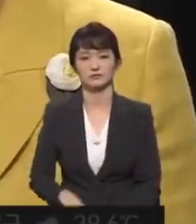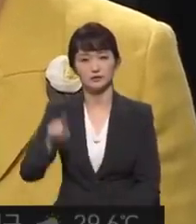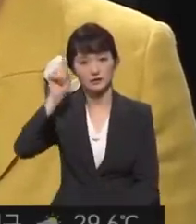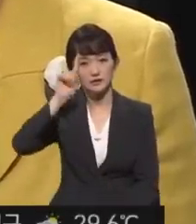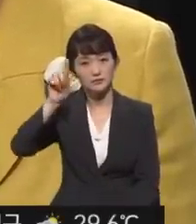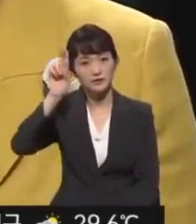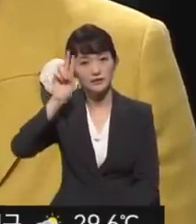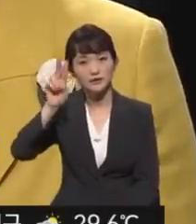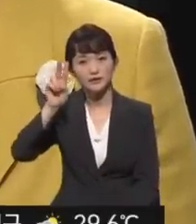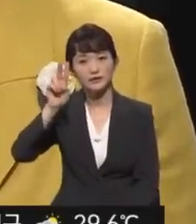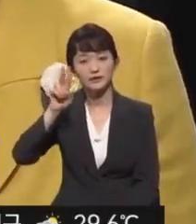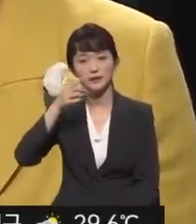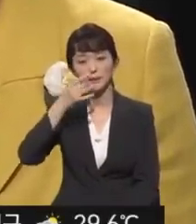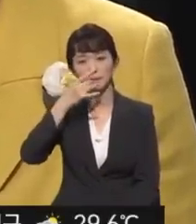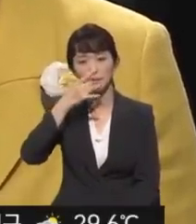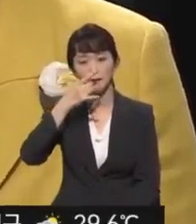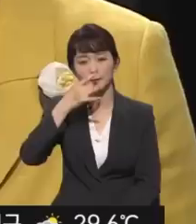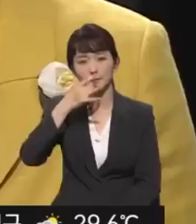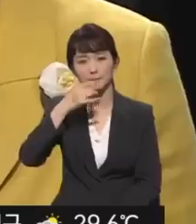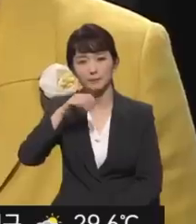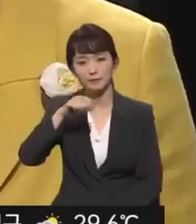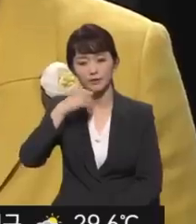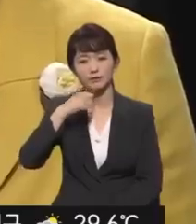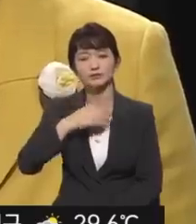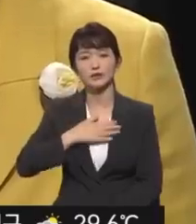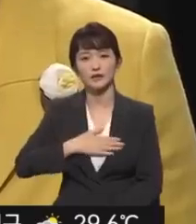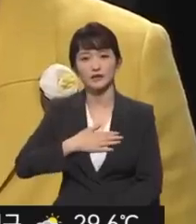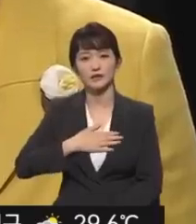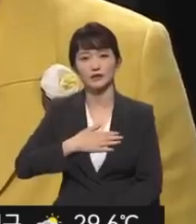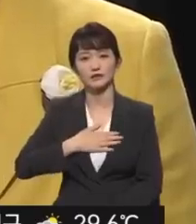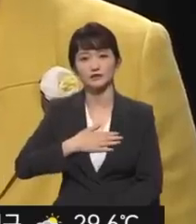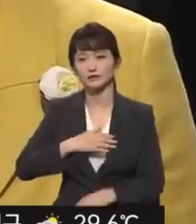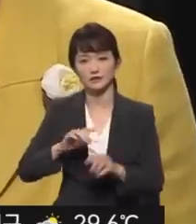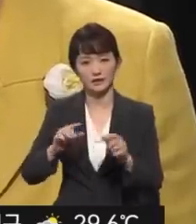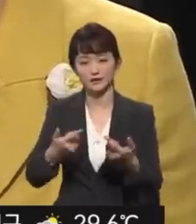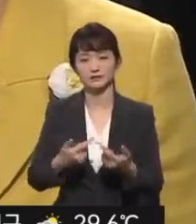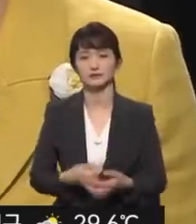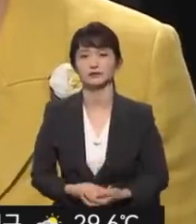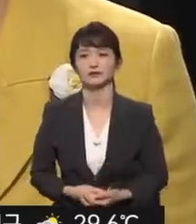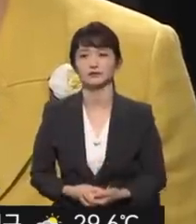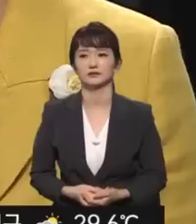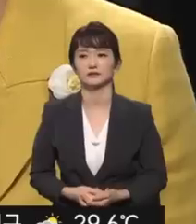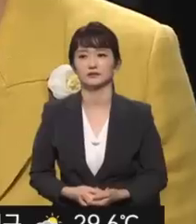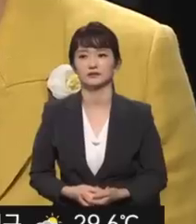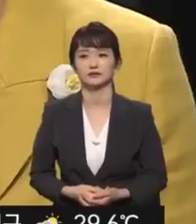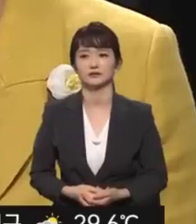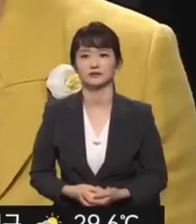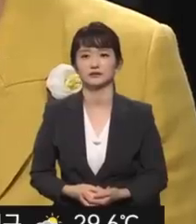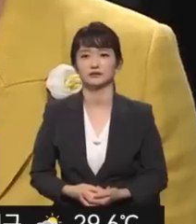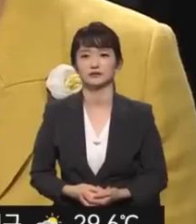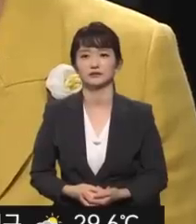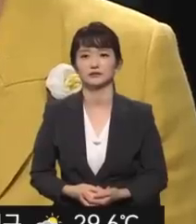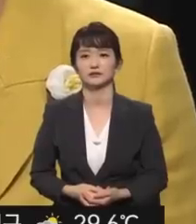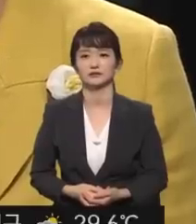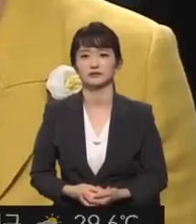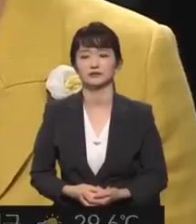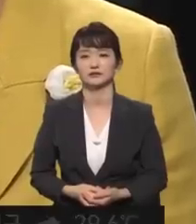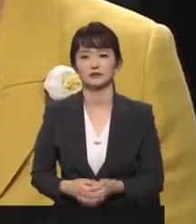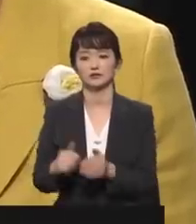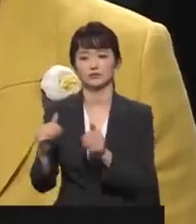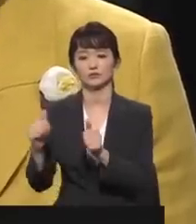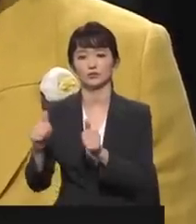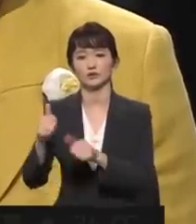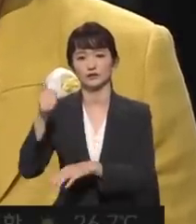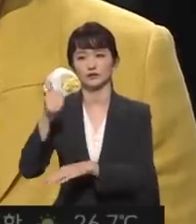으로 알고 있어요 2 그 얘기를 좀 하면서 이렇게 좀 띄울 라고 했더니 이유 2 체포 벌 해서 어떻게 어 나왔습니다